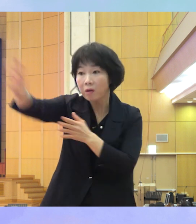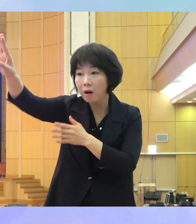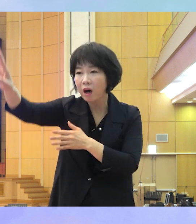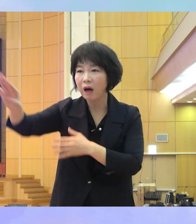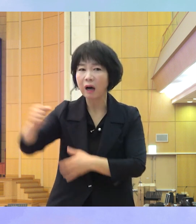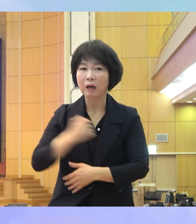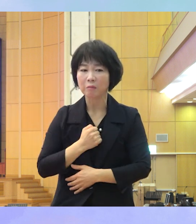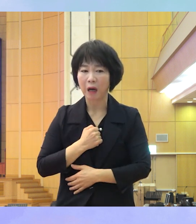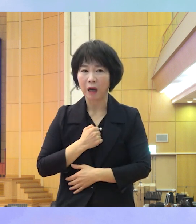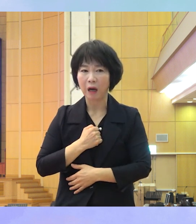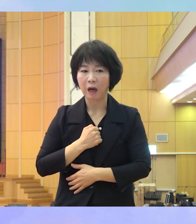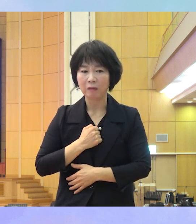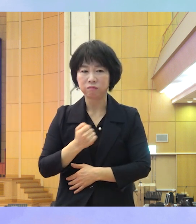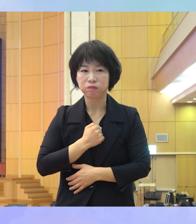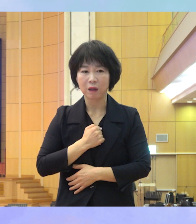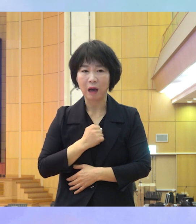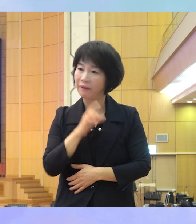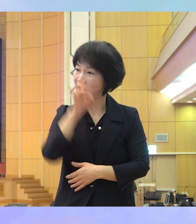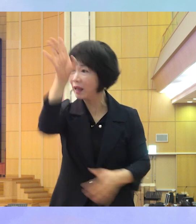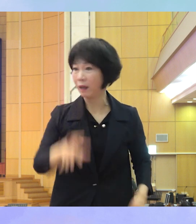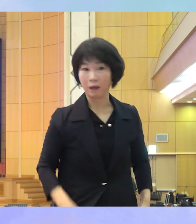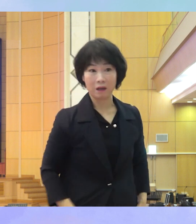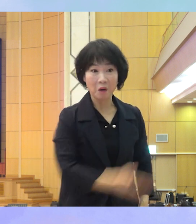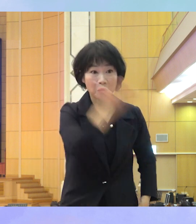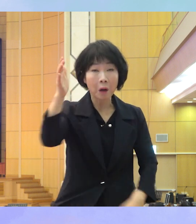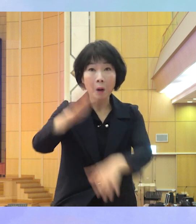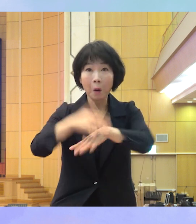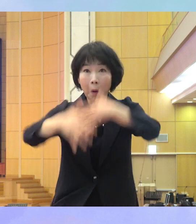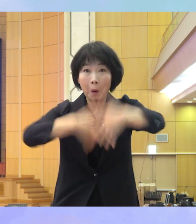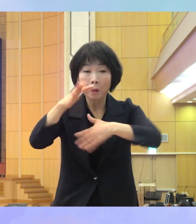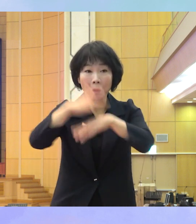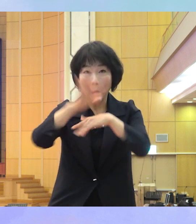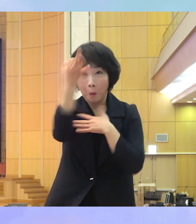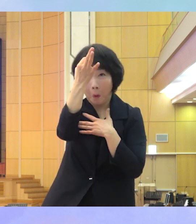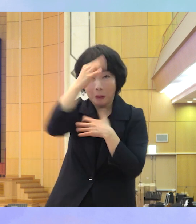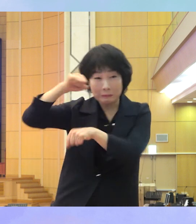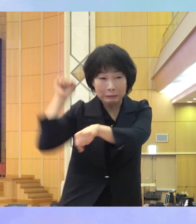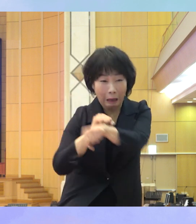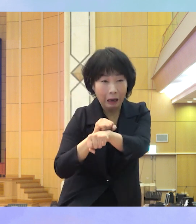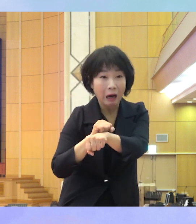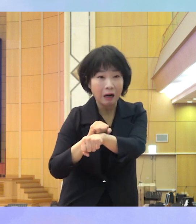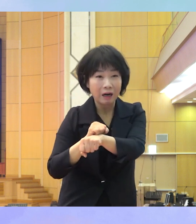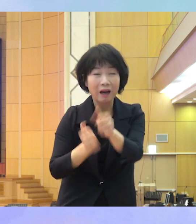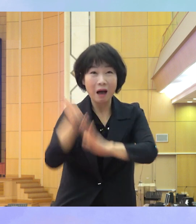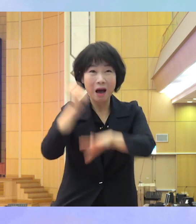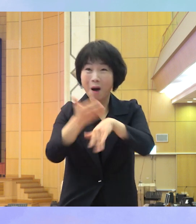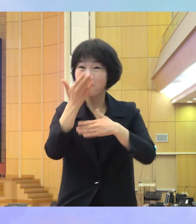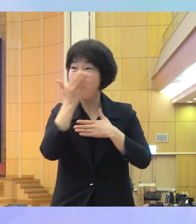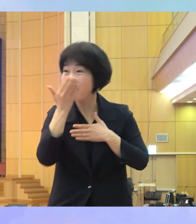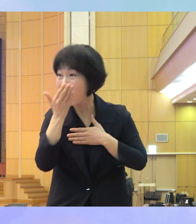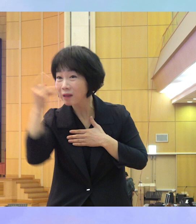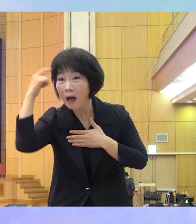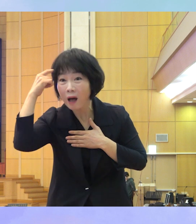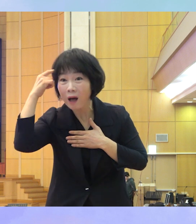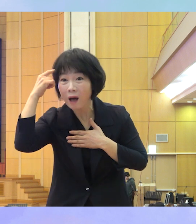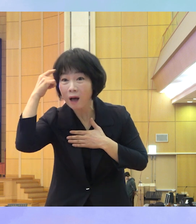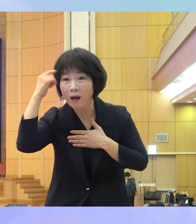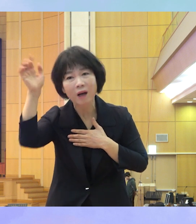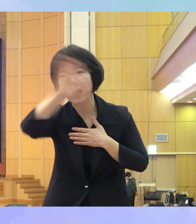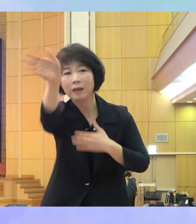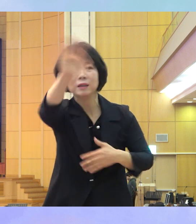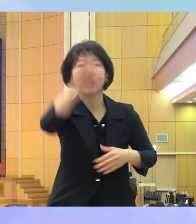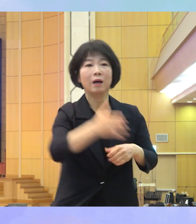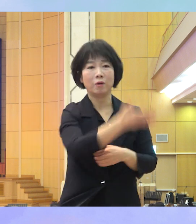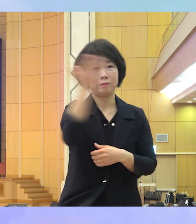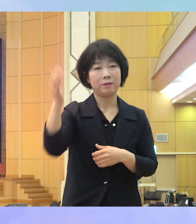모르고 그냥 아무리 자기가 재능이 있다고 해서 재능을 앞세운다고 하면 절대 되는 것이 아닙니다. 여러분이 나름대로